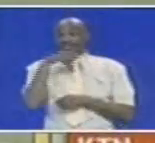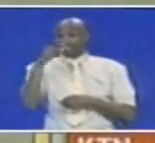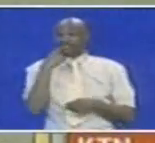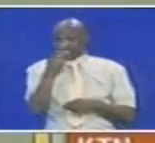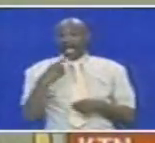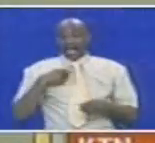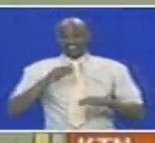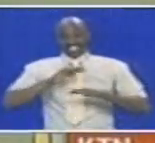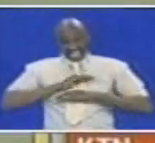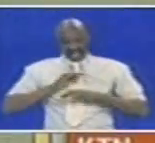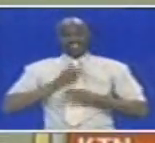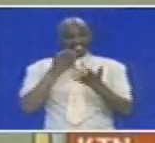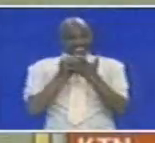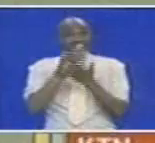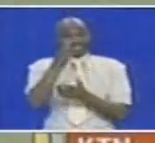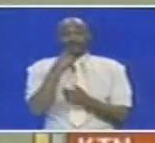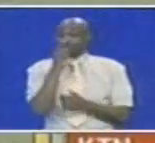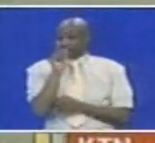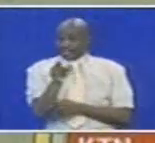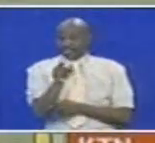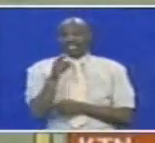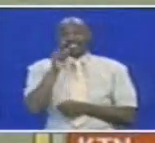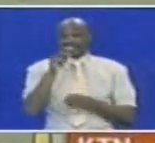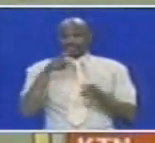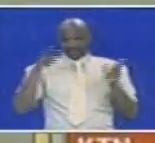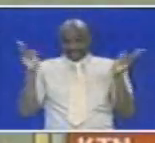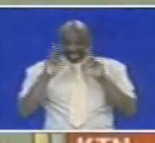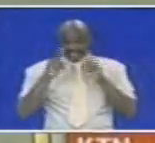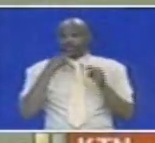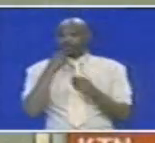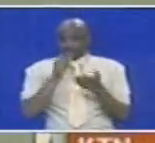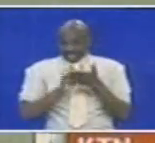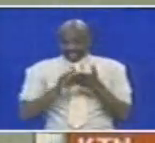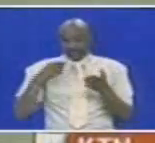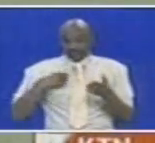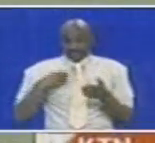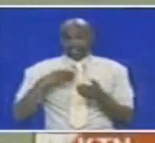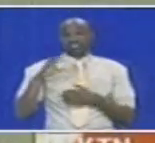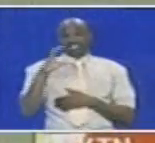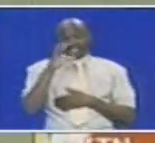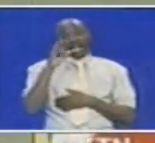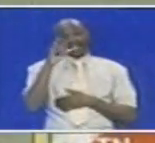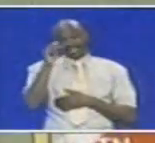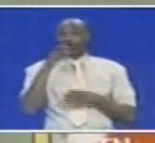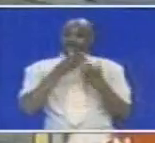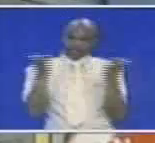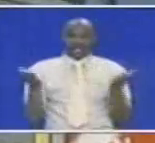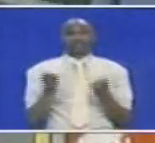kutosha kudhibitisha madai hayo. Amesema yuko tayari kuandika taarifa katika kitengo chochote.